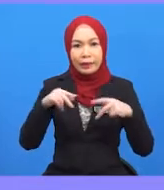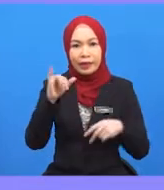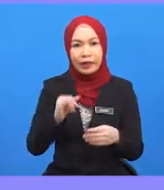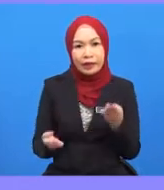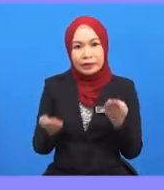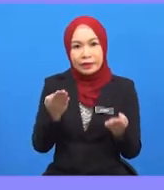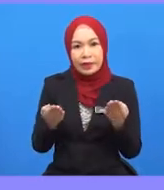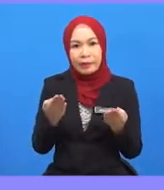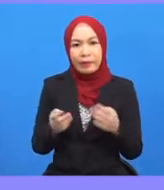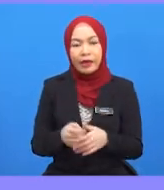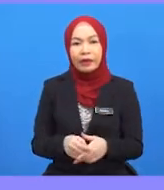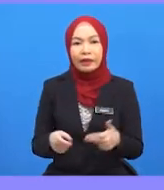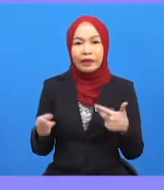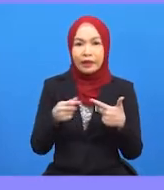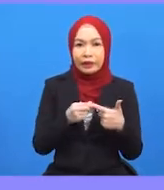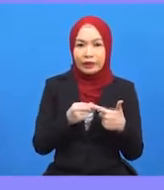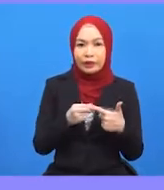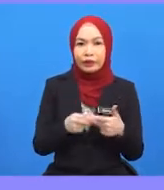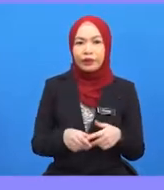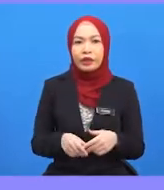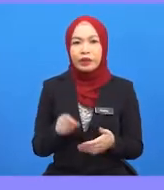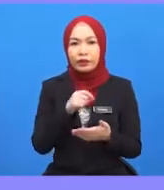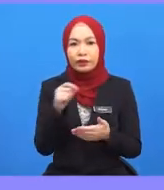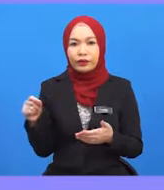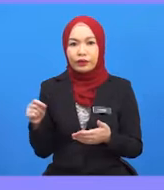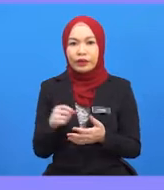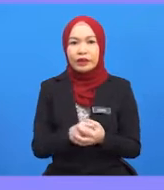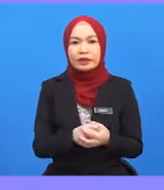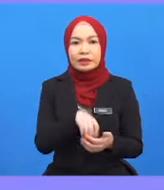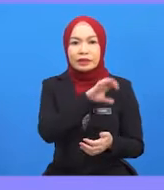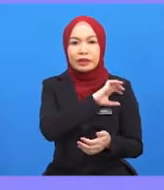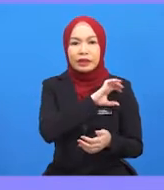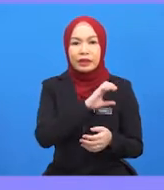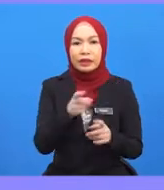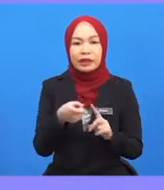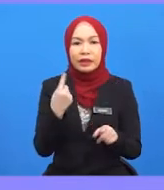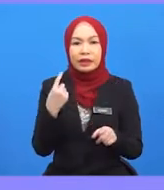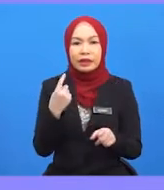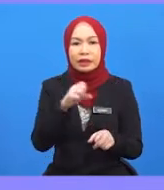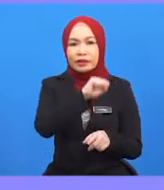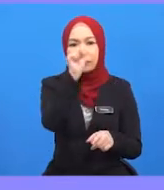Kedua, tulis maklumat yang diberikan dalam soalan di bawah persamaan kimia.